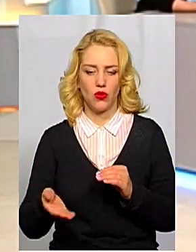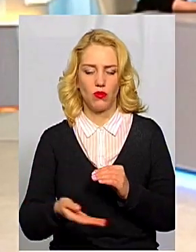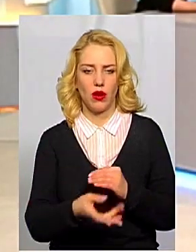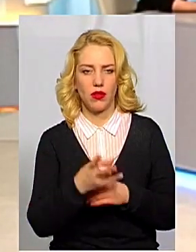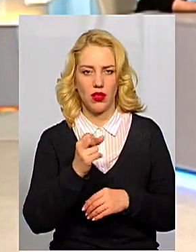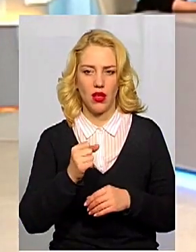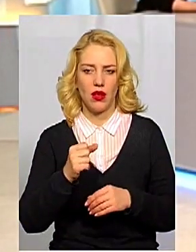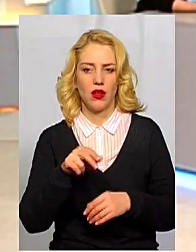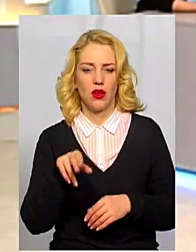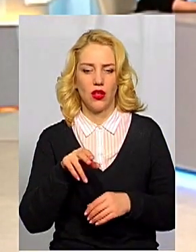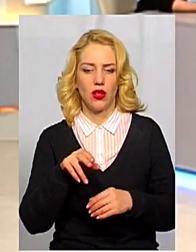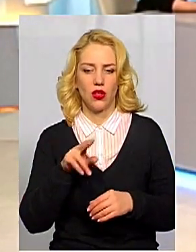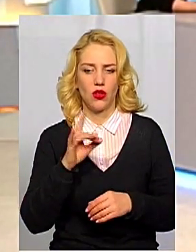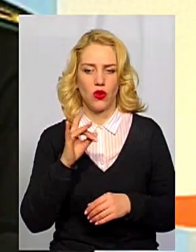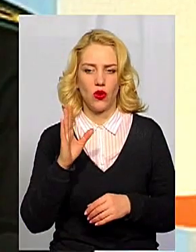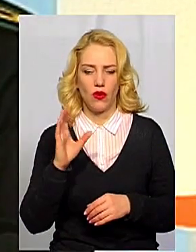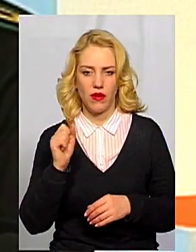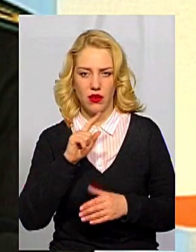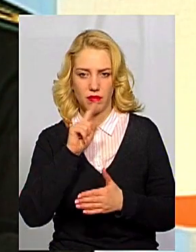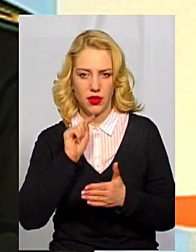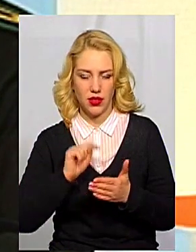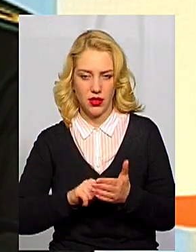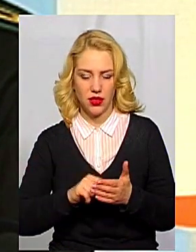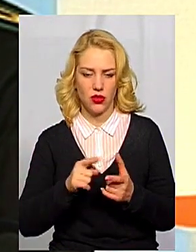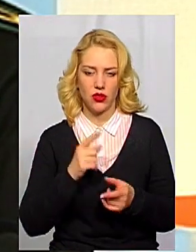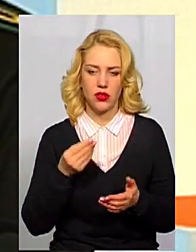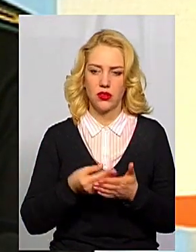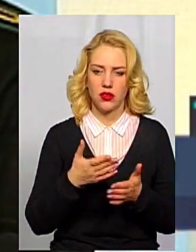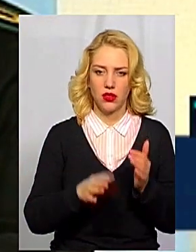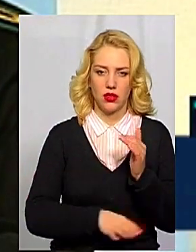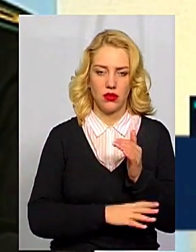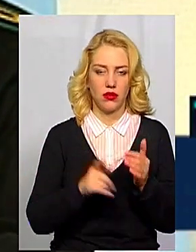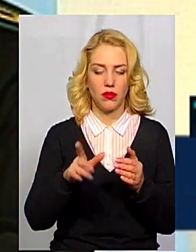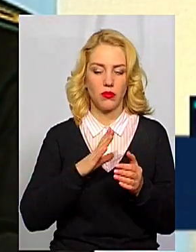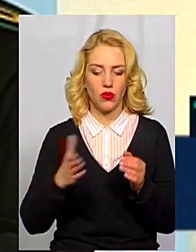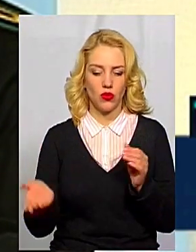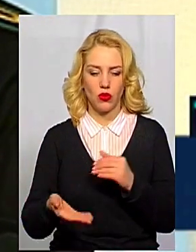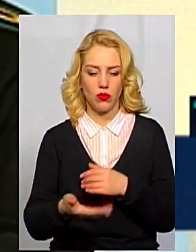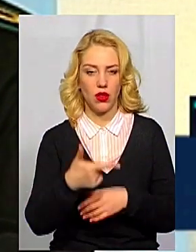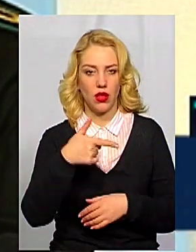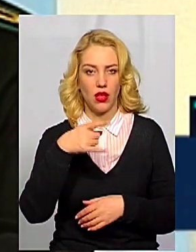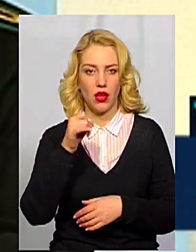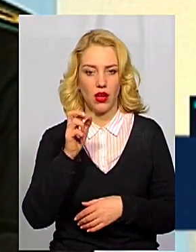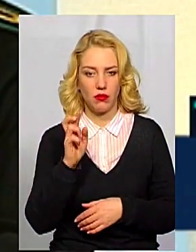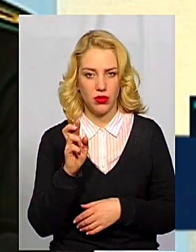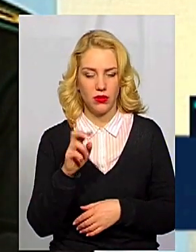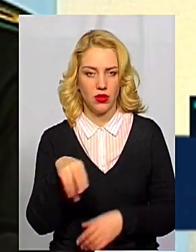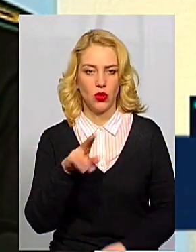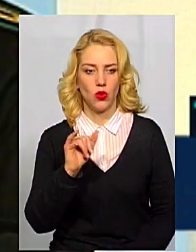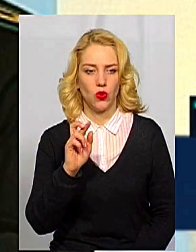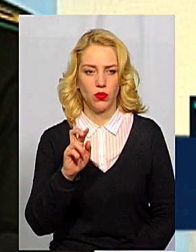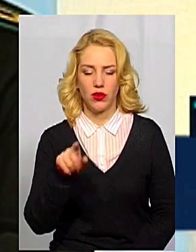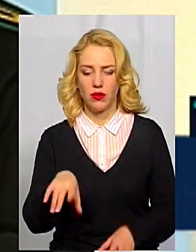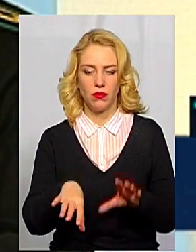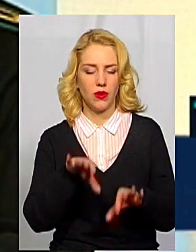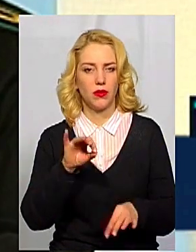цінні породи дерев? Дивіться, там є, рубали граб, вони рубали дуб. Тобто там, ну, не